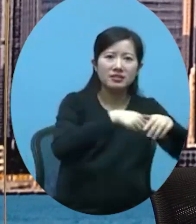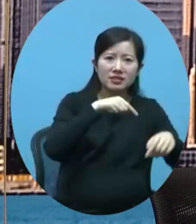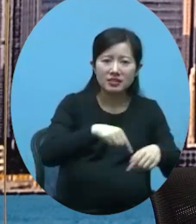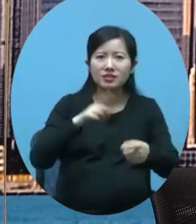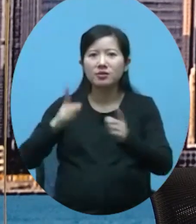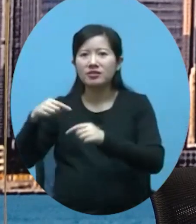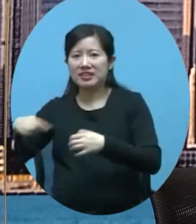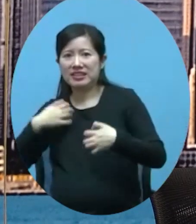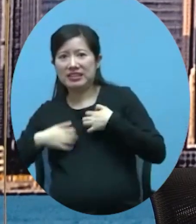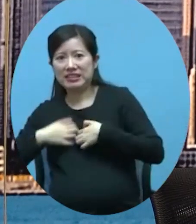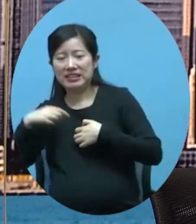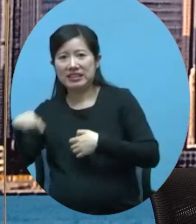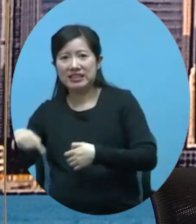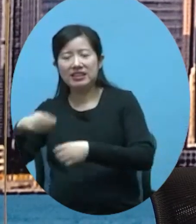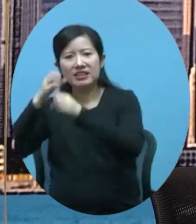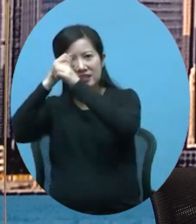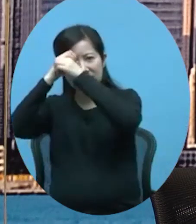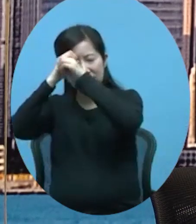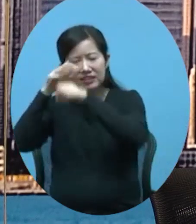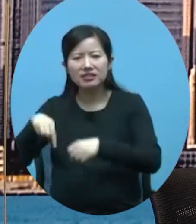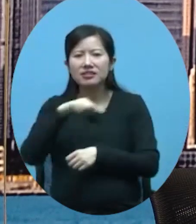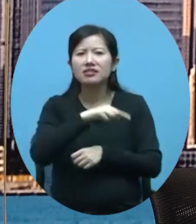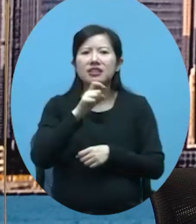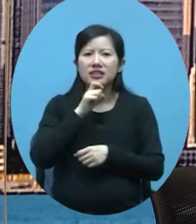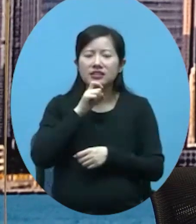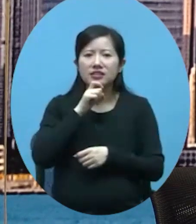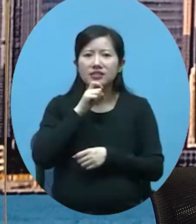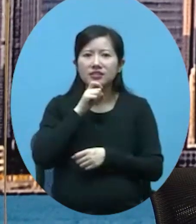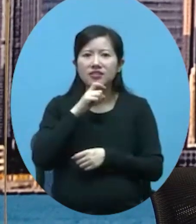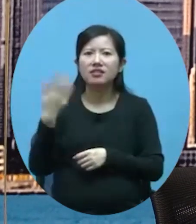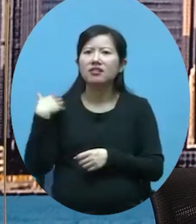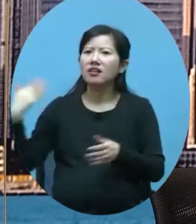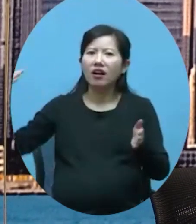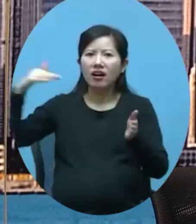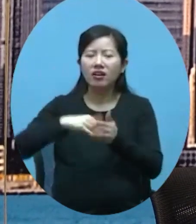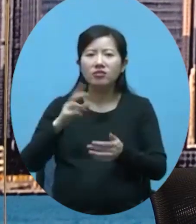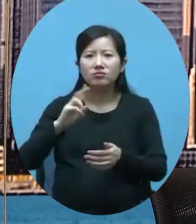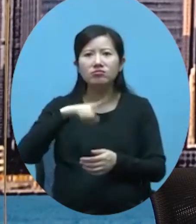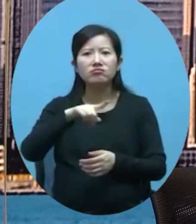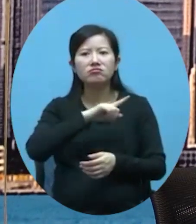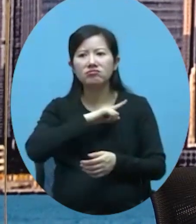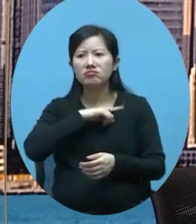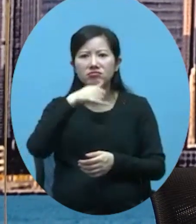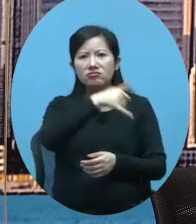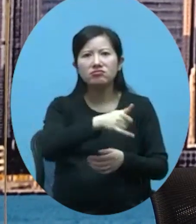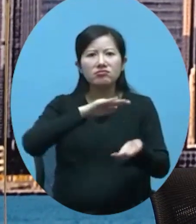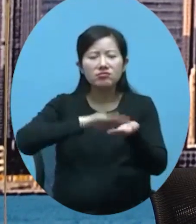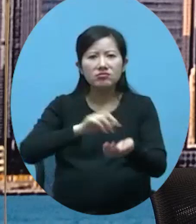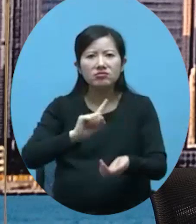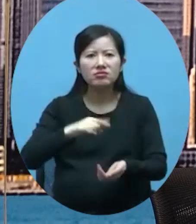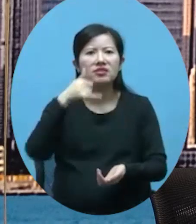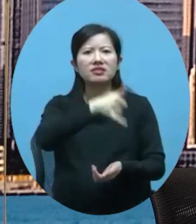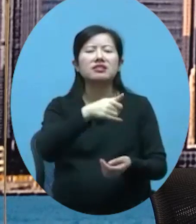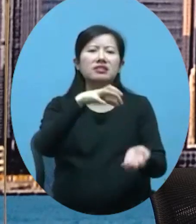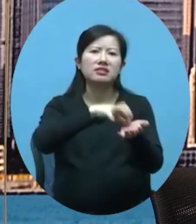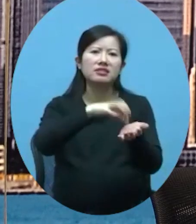有這些測試而病人其實是用回他們現在一來用的方法去哪裡看醫生就去那裡看只不過